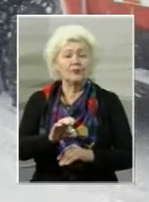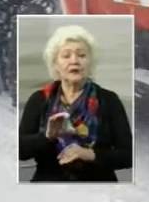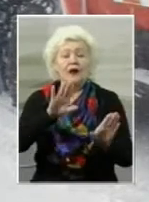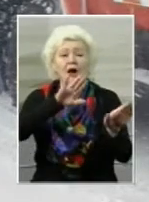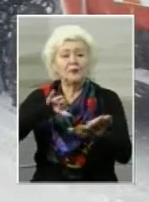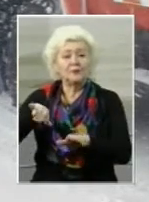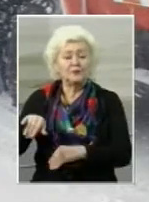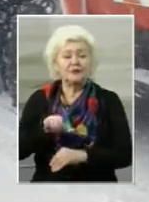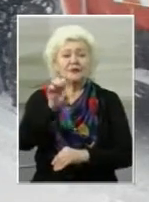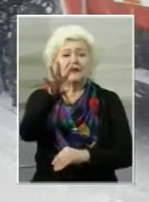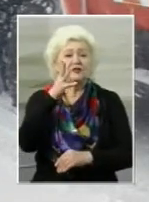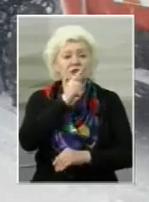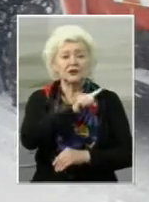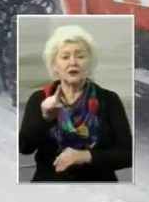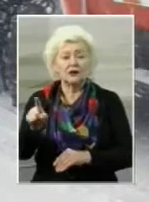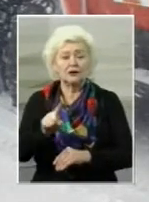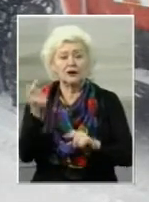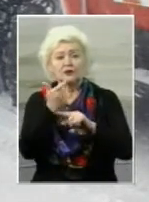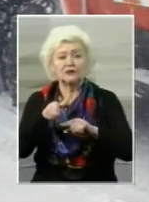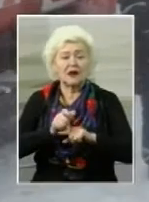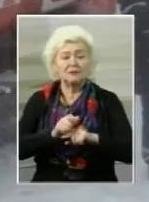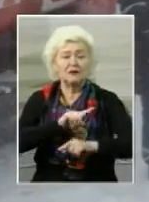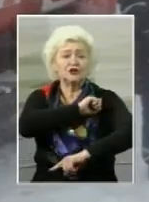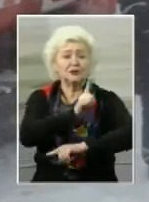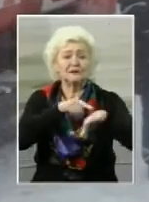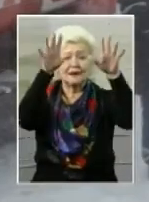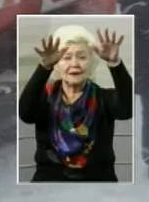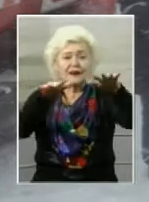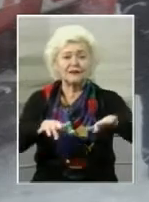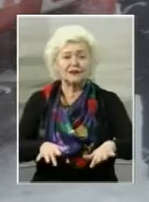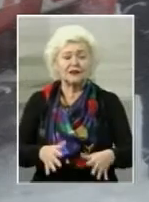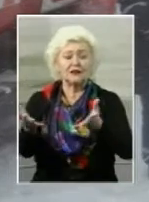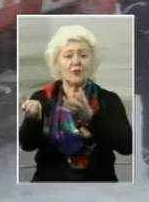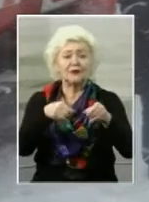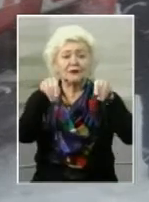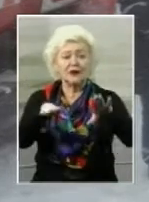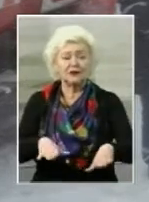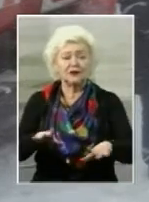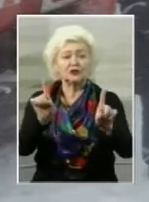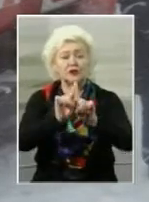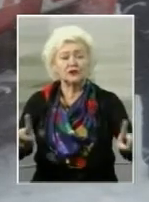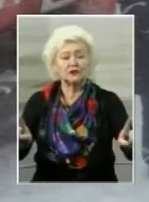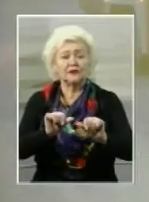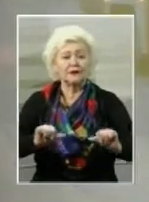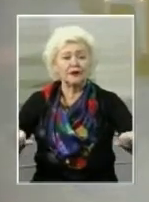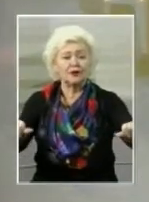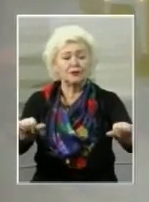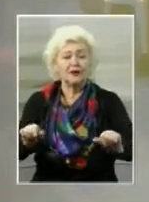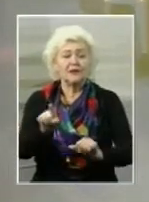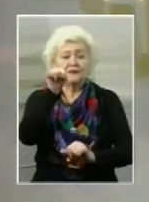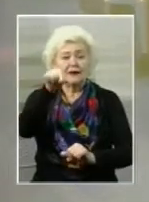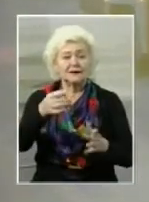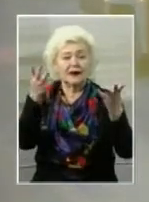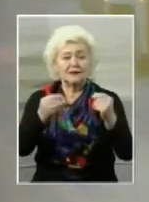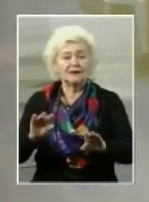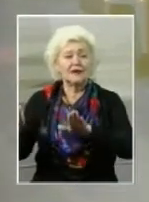Після 14-ї пішов більш обильний сніг. Прийняли рішення чрезвичайної ситуації на ці дні